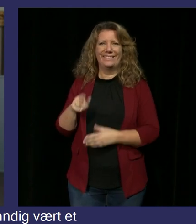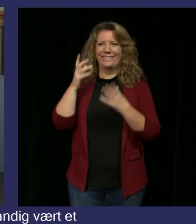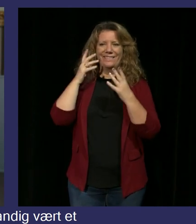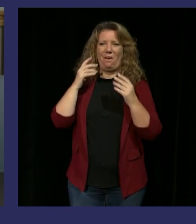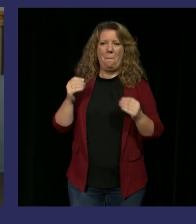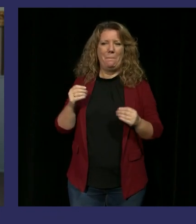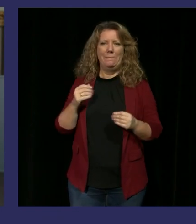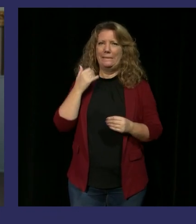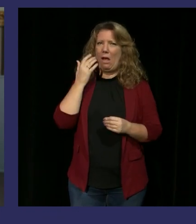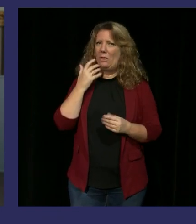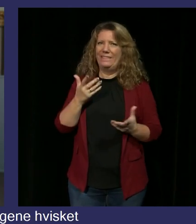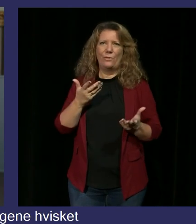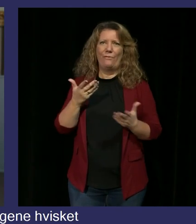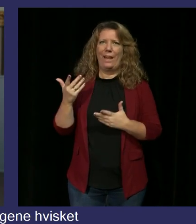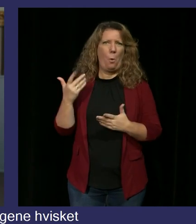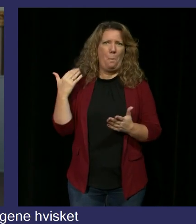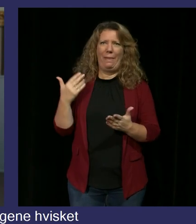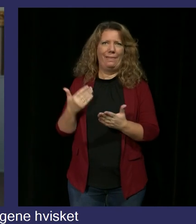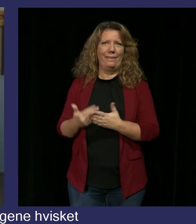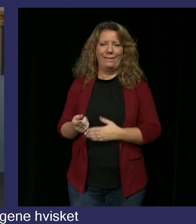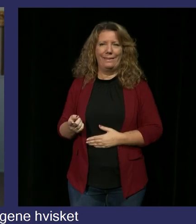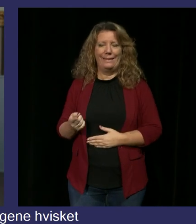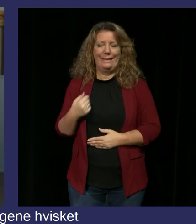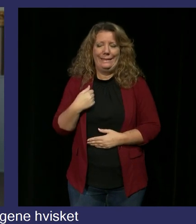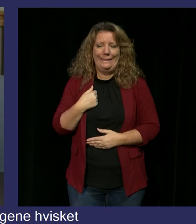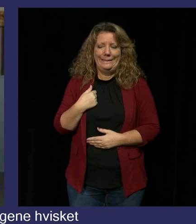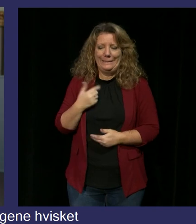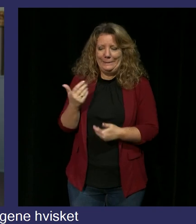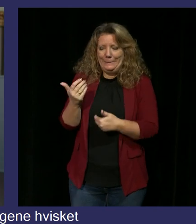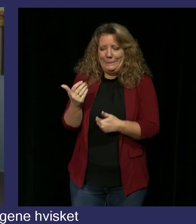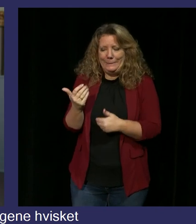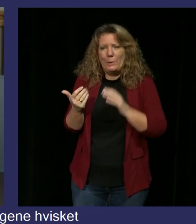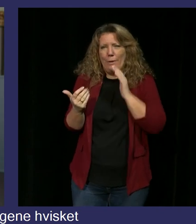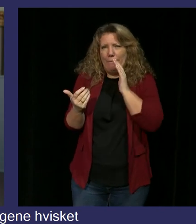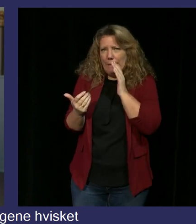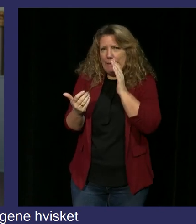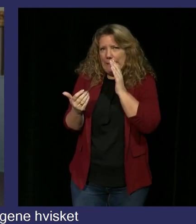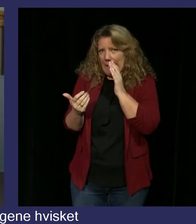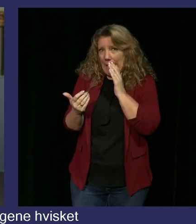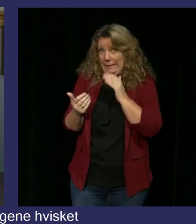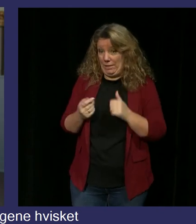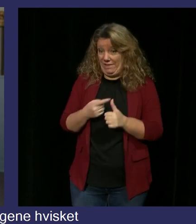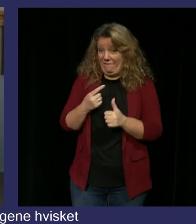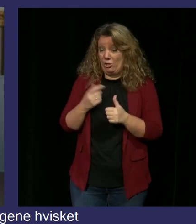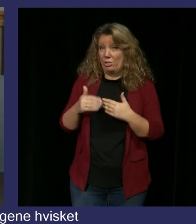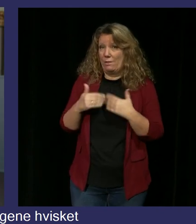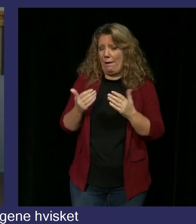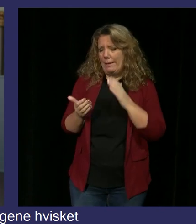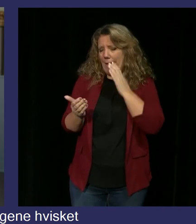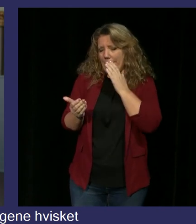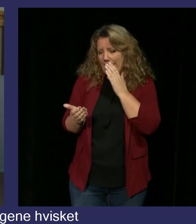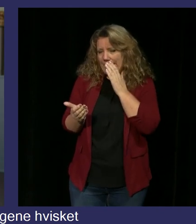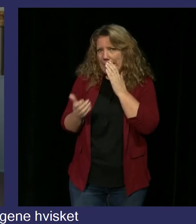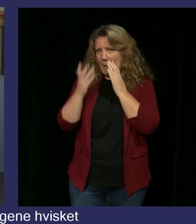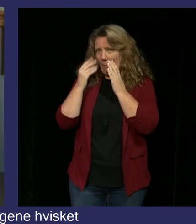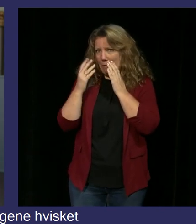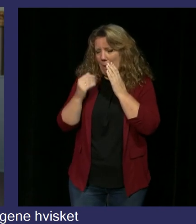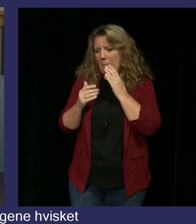velkomment. Sånn at jeg måtte viske. Så de første dagene så visket jeg på samisk,